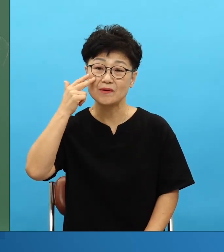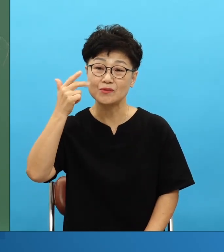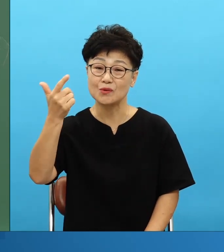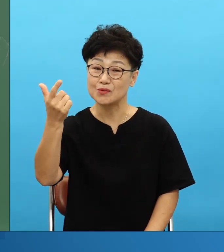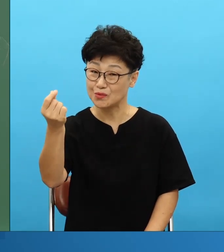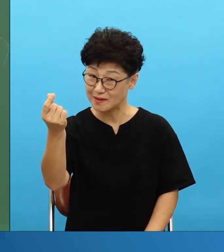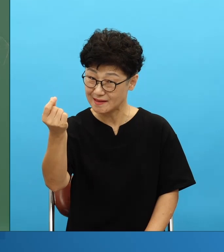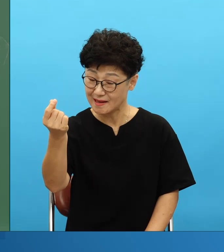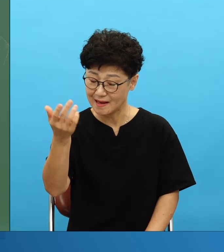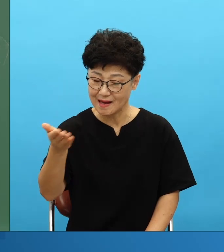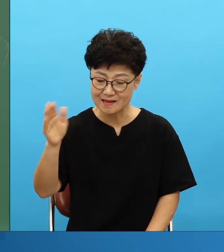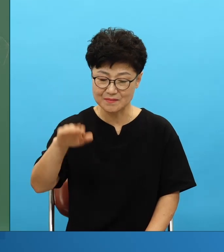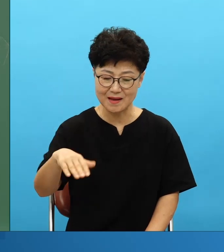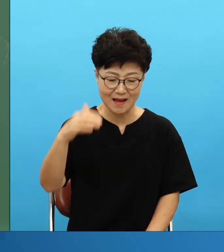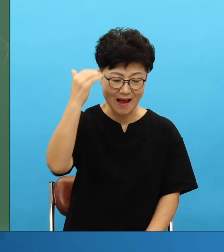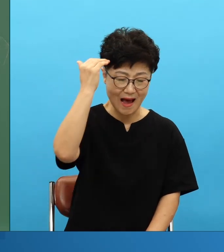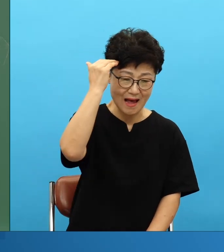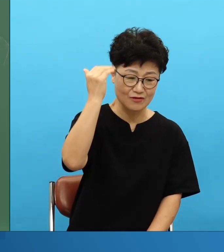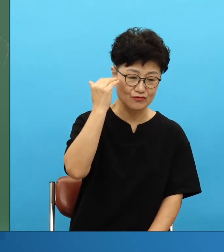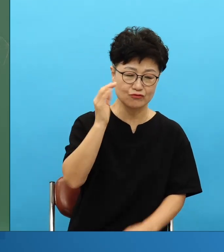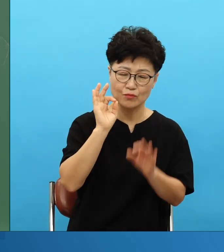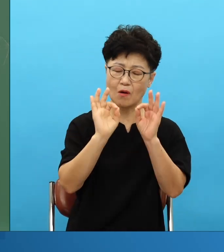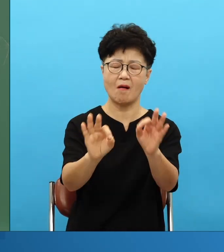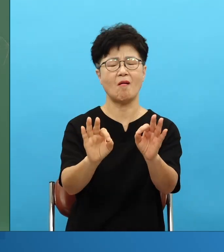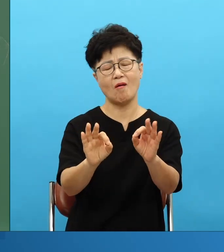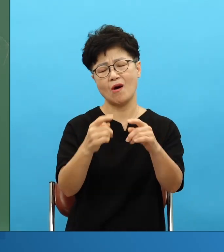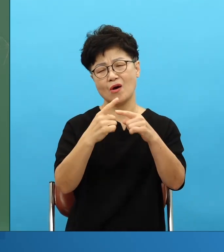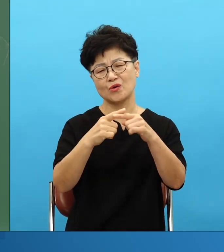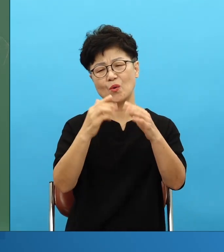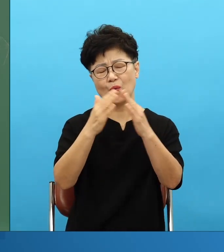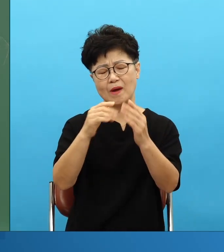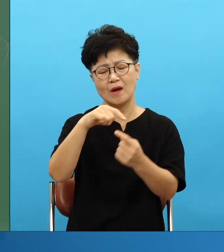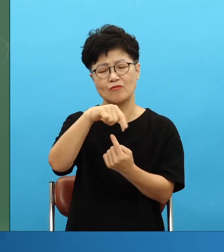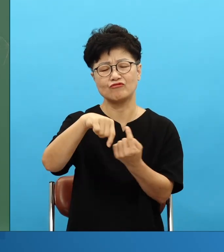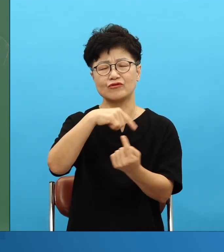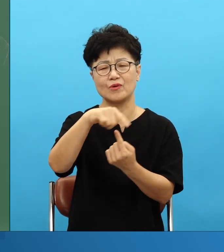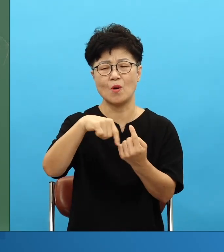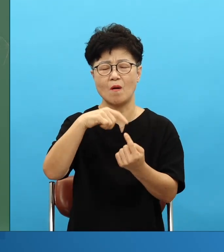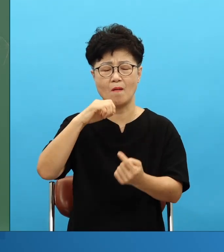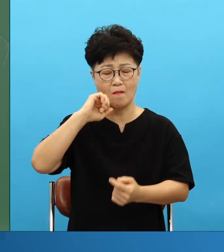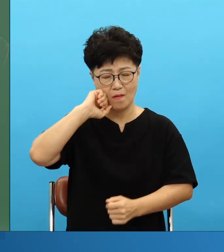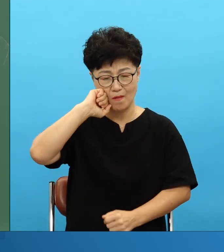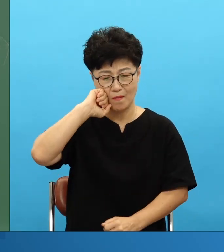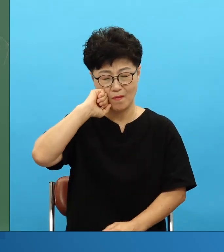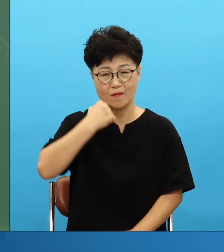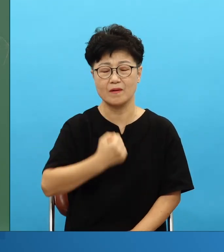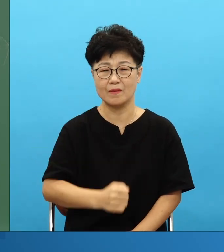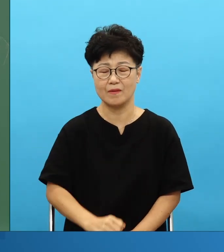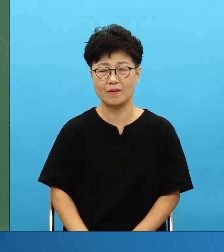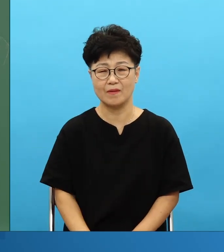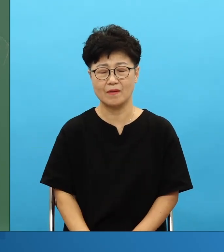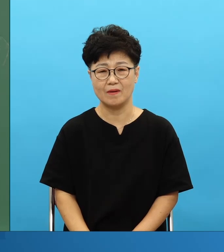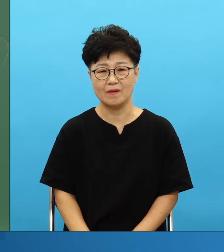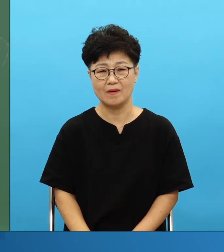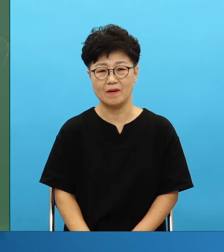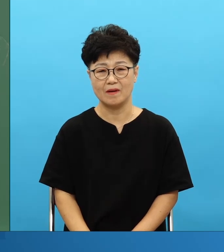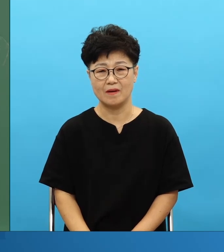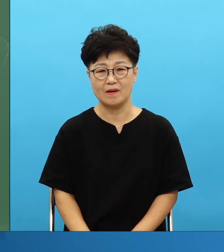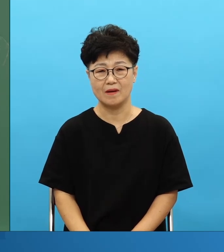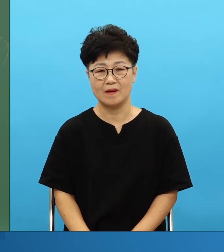될 수가 없는 상황입니다. Same thing for America, but I'm sure that back in Korea as well, churches are in a situation where things just cannot take place. 거의